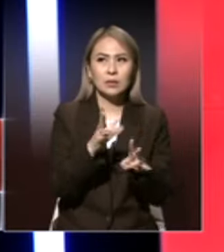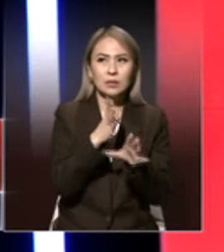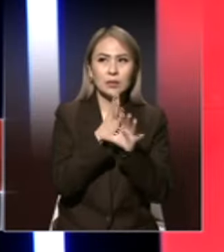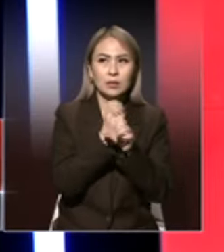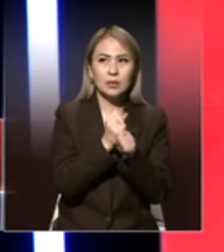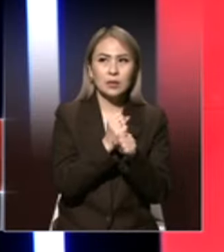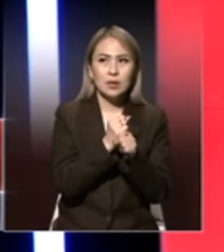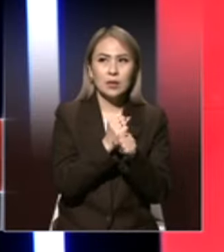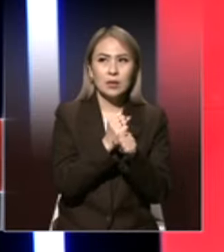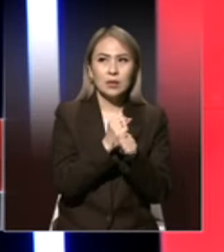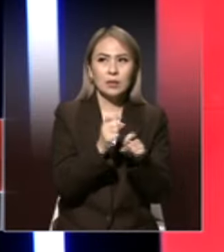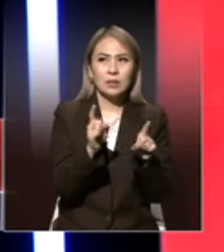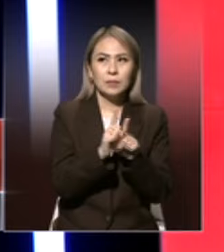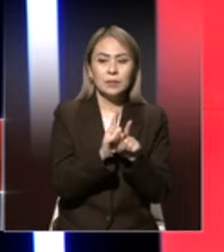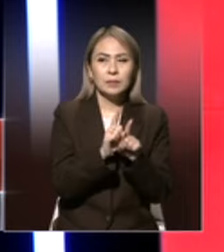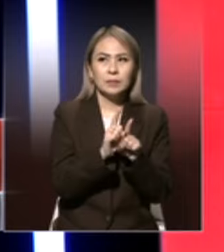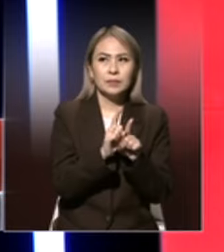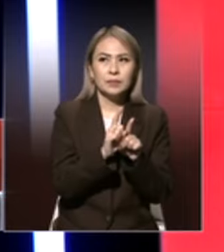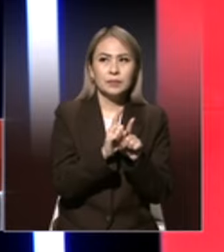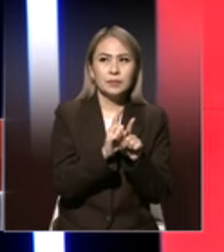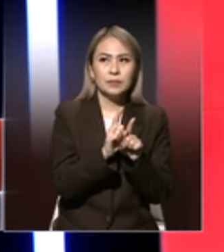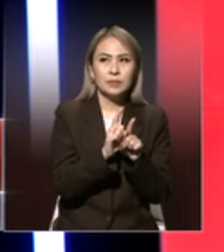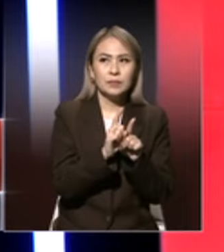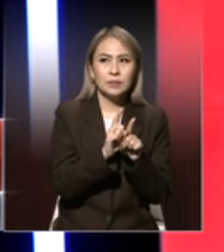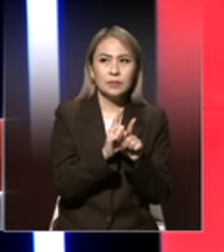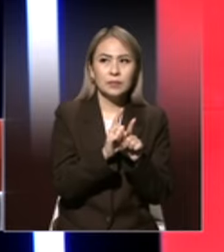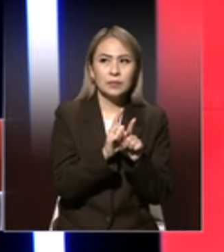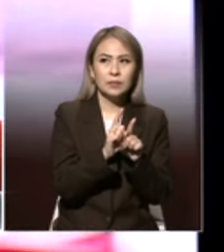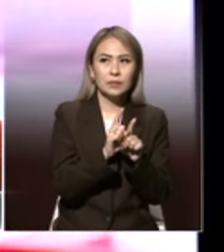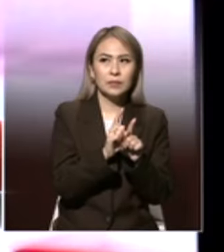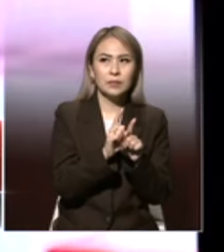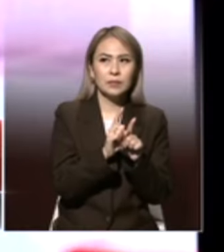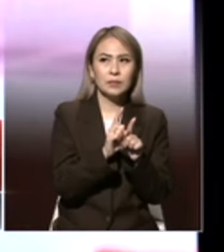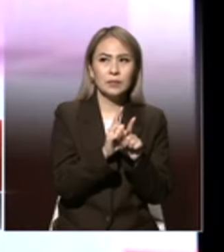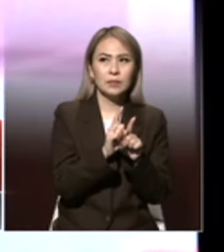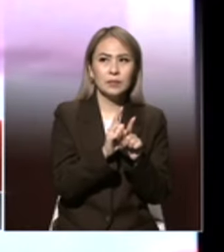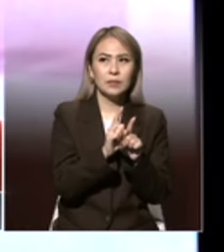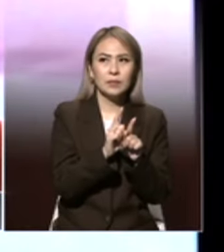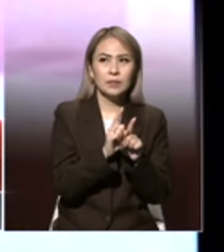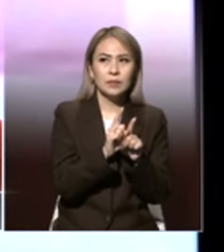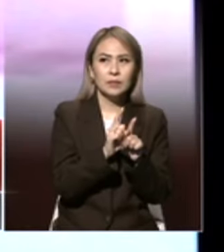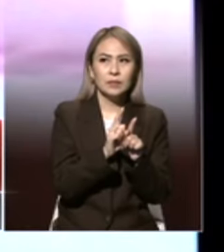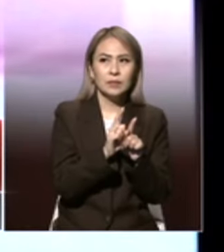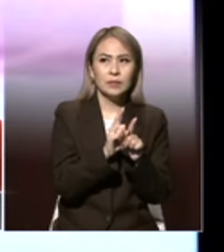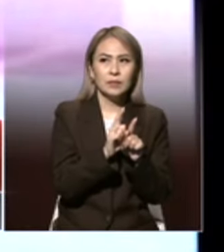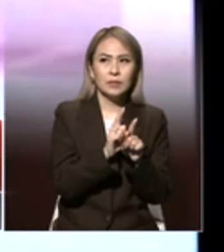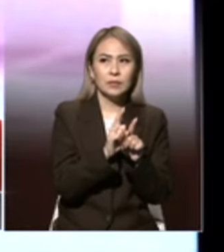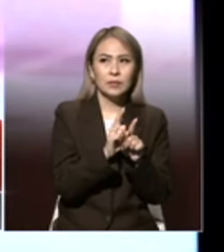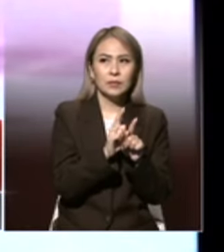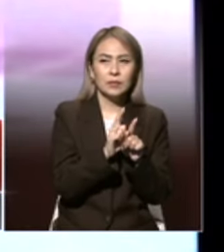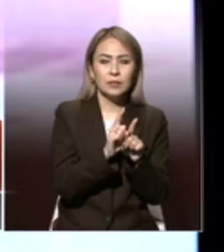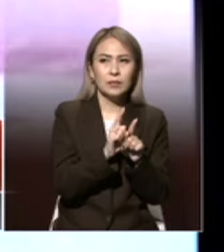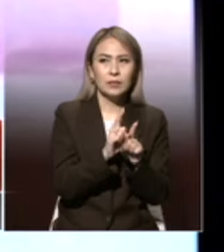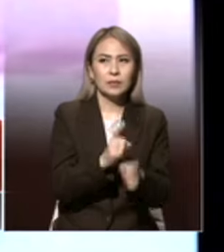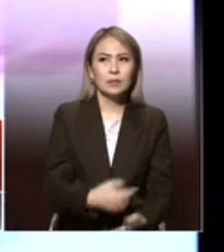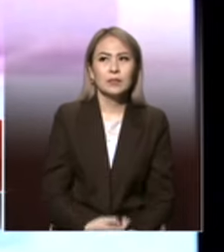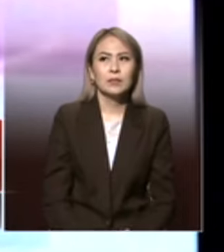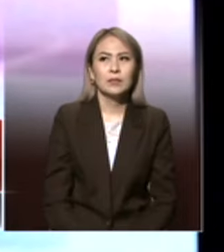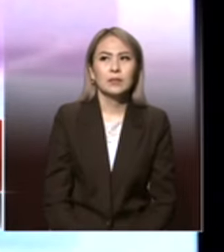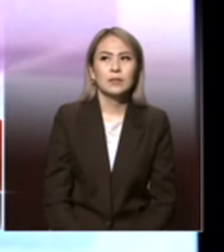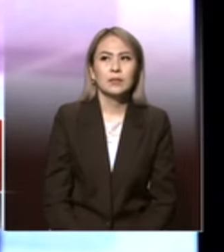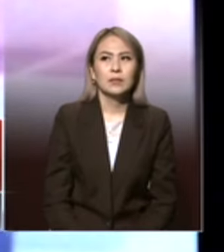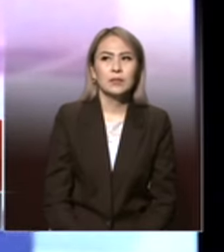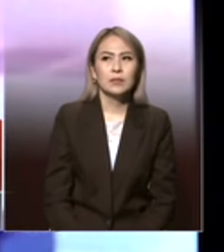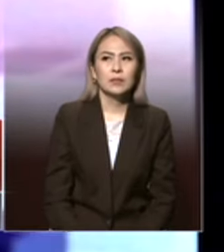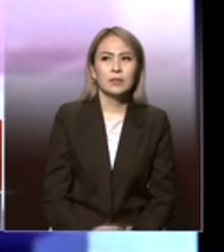нұсқа айтсаңыздар ойларыңызды. Мүлдем төзбеушілік болу керек. Әрбір адам осыған мүлдем төзбеушілік танытқан кезде... Қараңыздар, ең бірінші